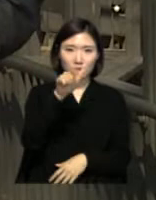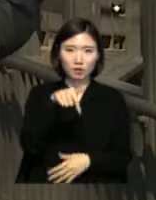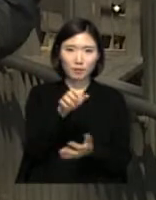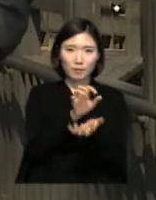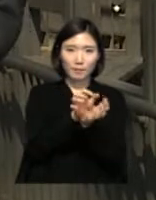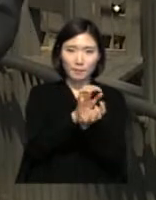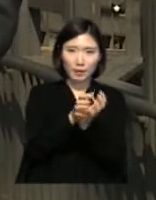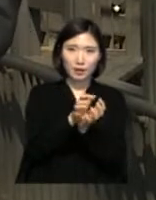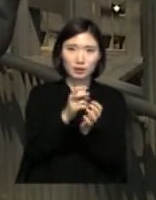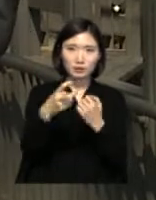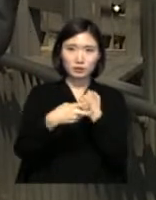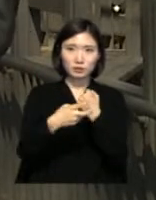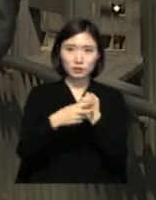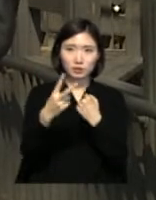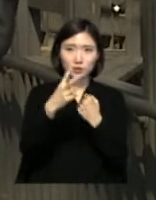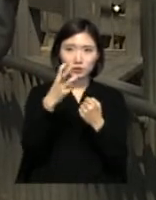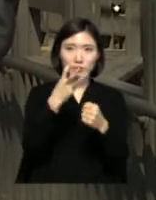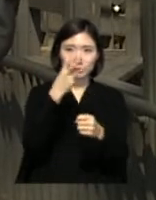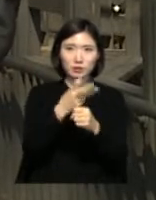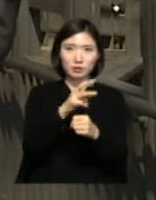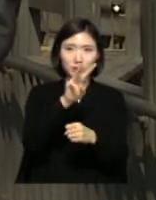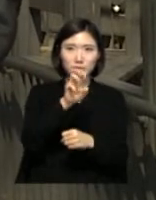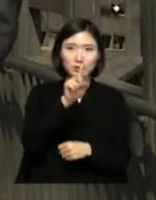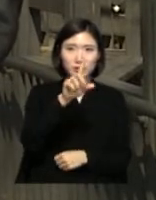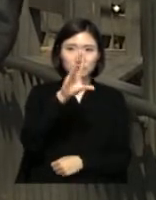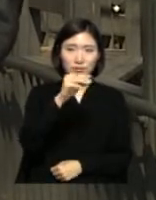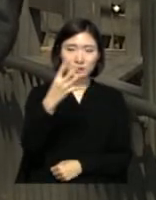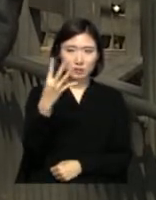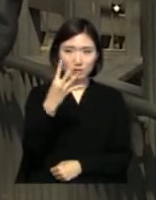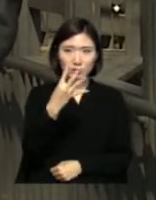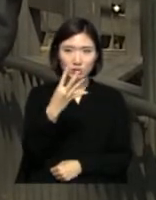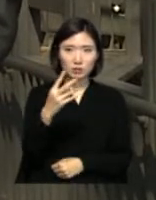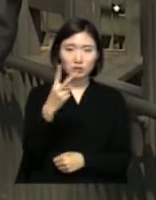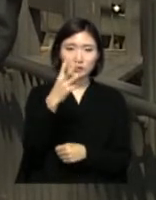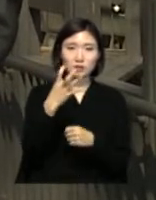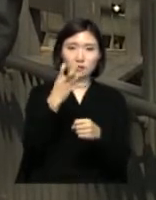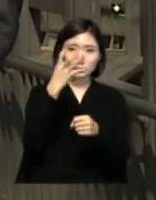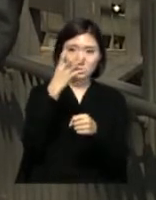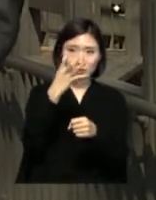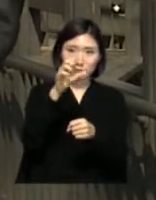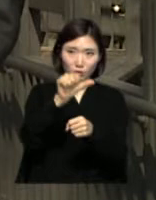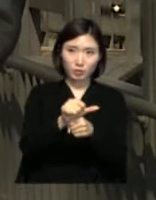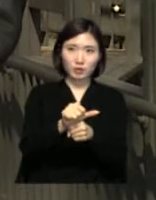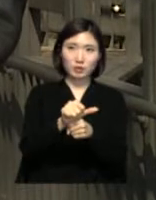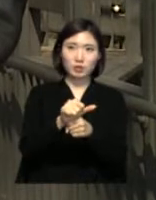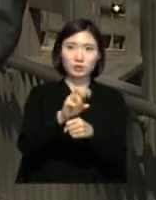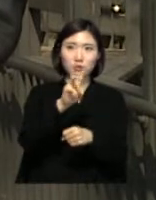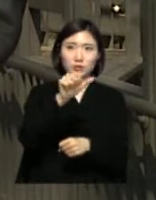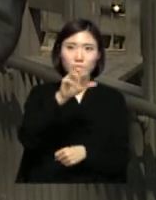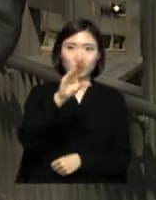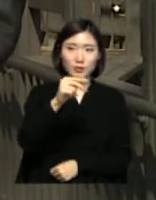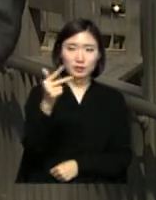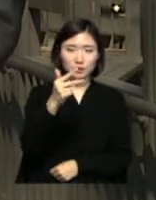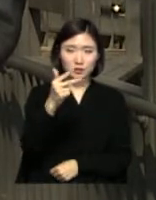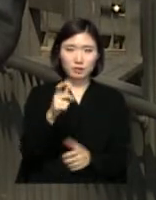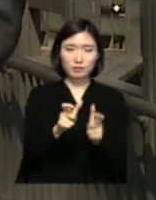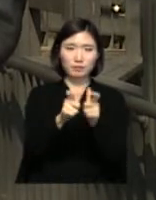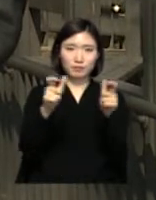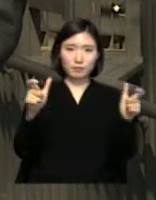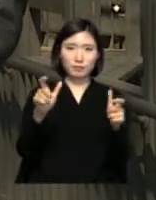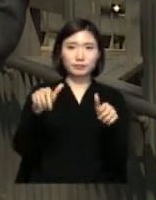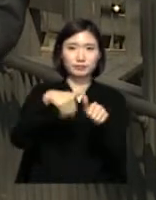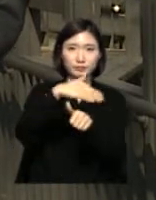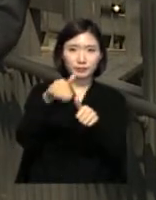진료 인원은 지난 2013년 31만 4천 명에서 2015년엔 35만 7천 명까지